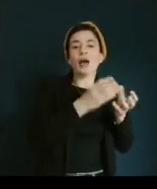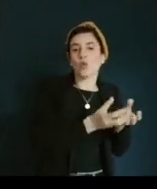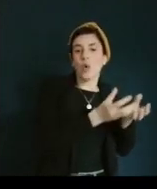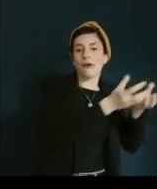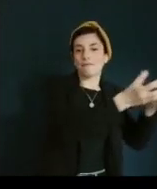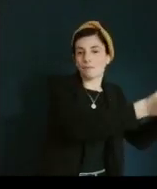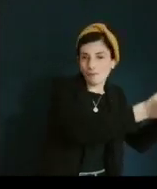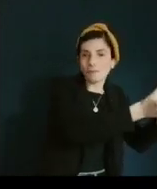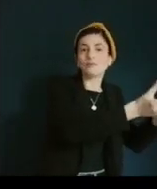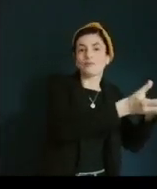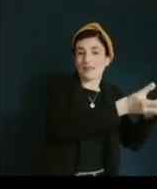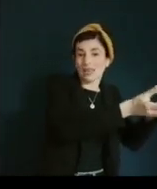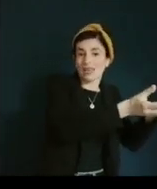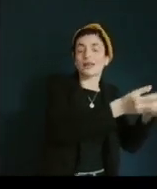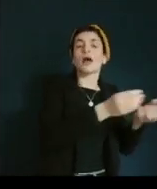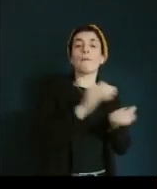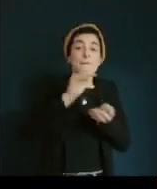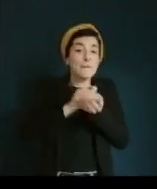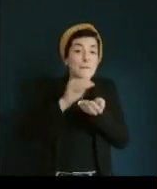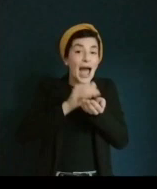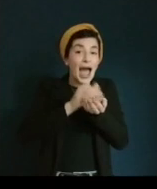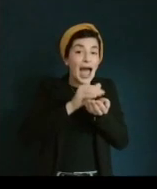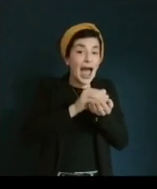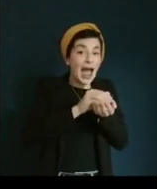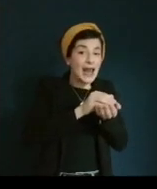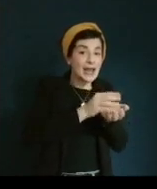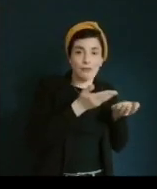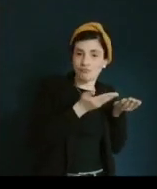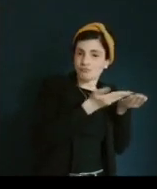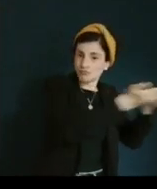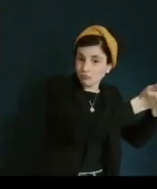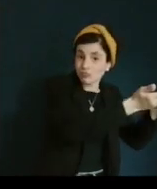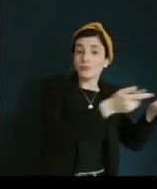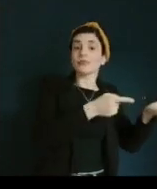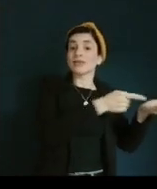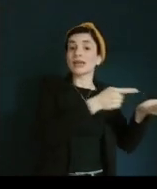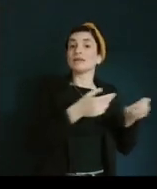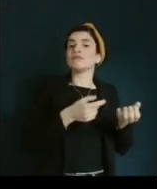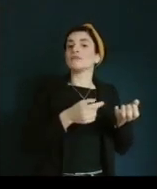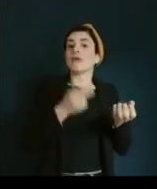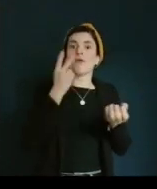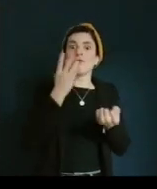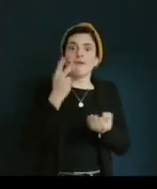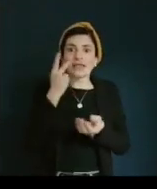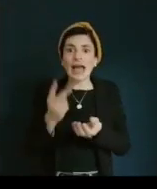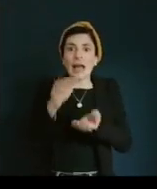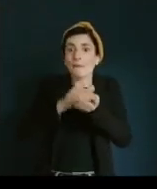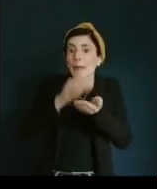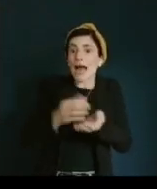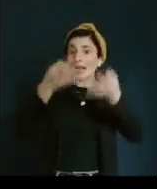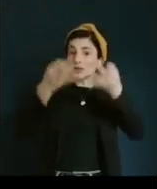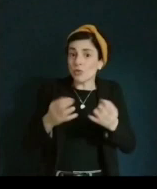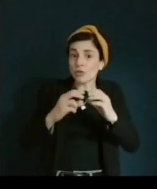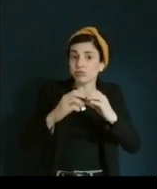nostro pane. Quindi prendete i vostri panetti. Per essere sicuri che siano ben lievitati, a parte più o meno il